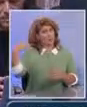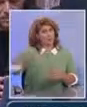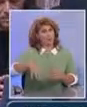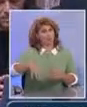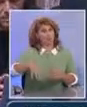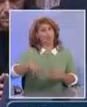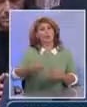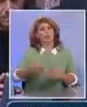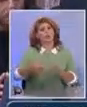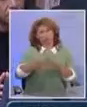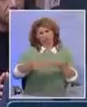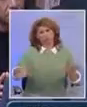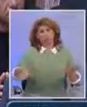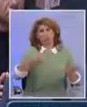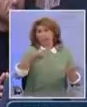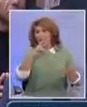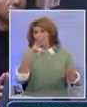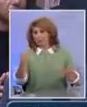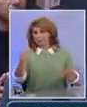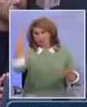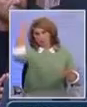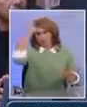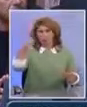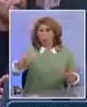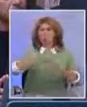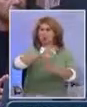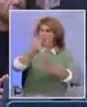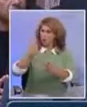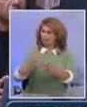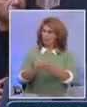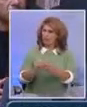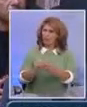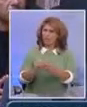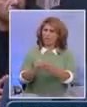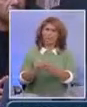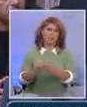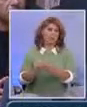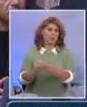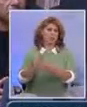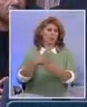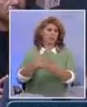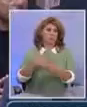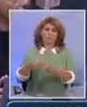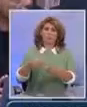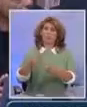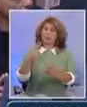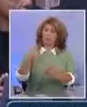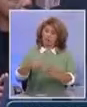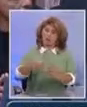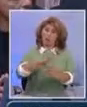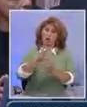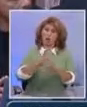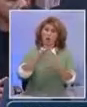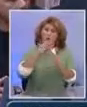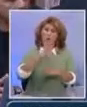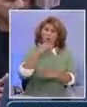διαδίδουν και θέλουν να γίνουν και επίσημη εκπαιδευτική πολιτική οι διάφοροι